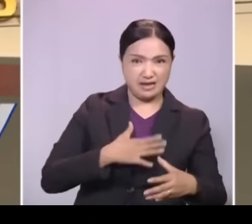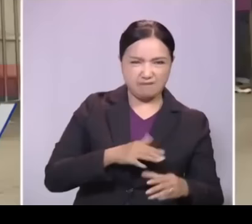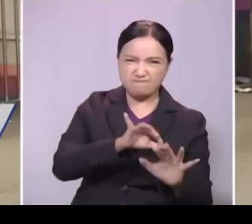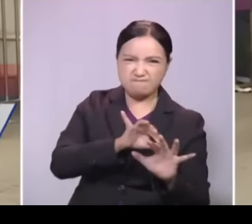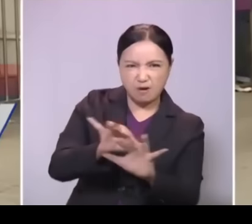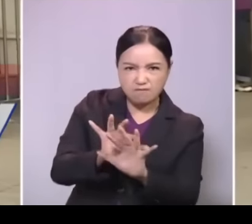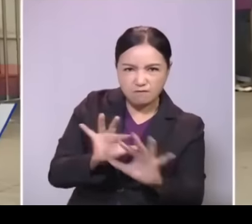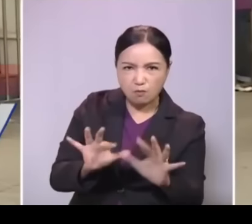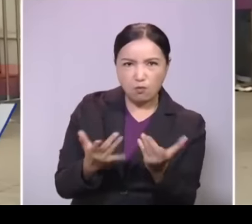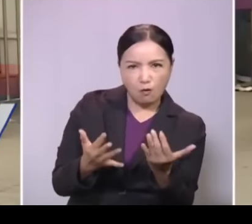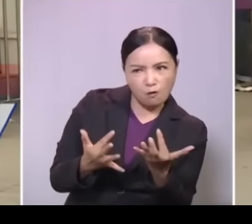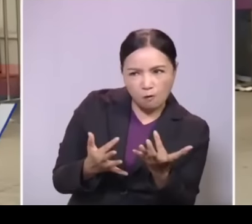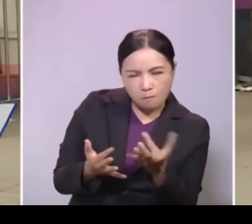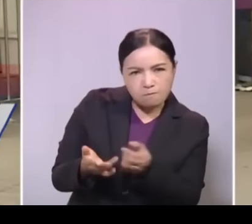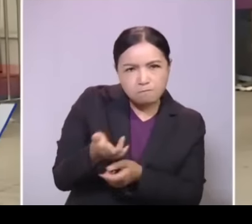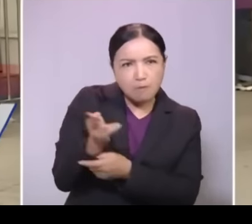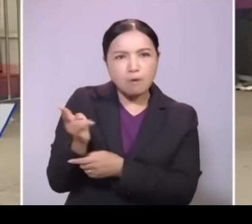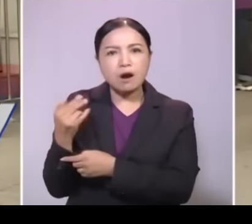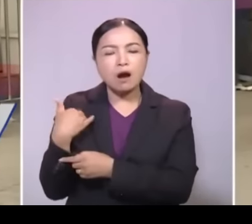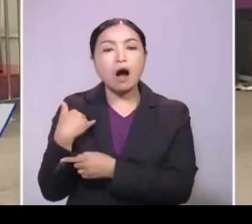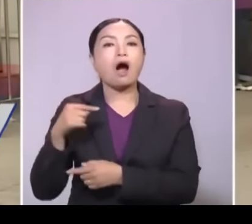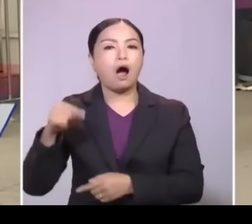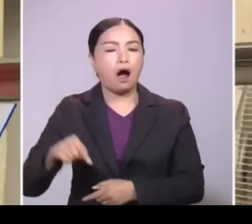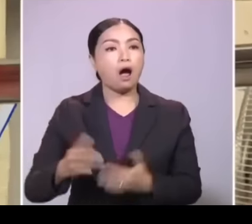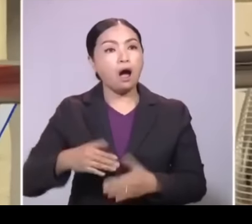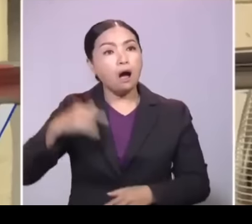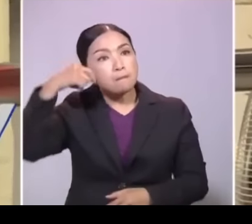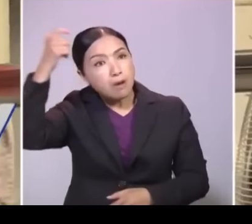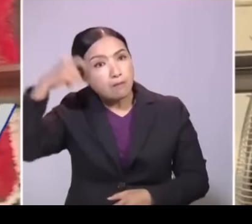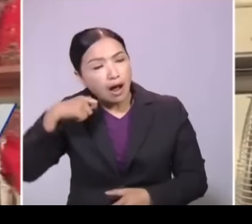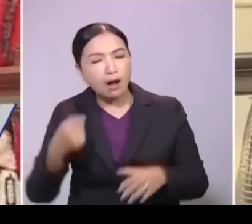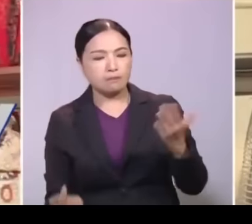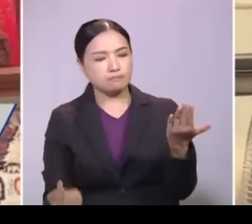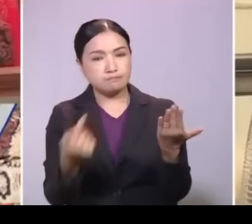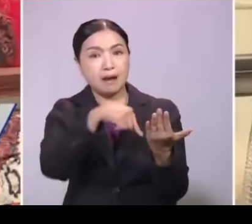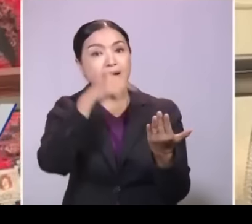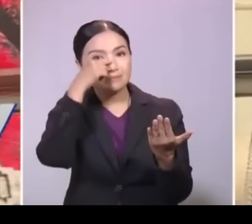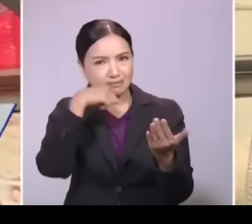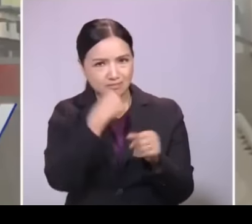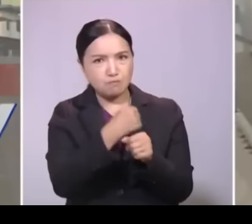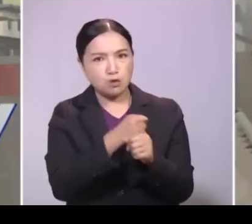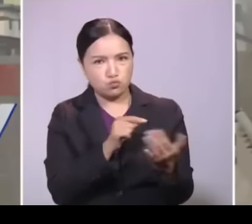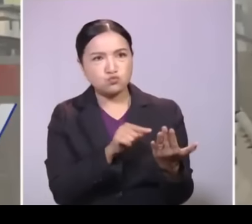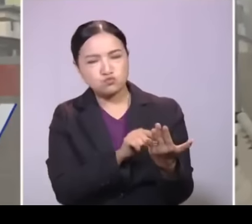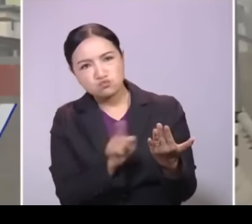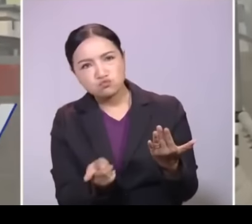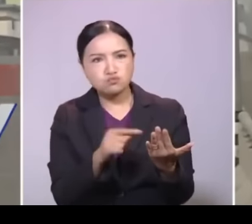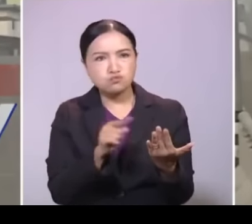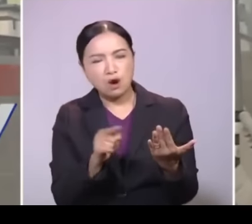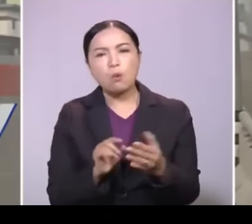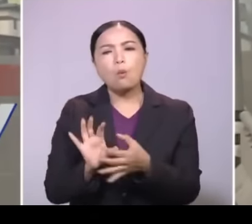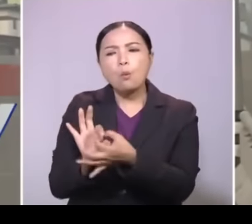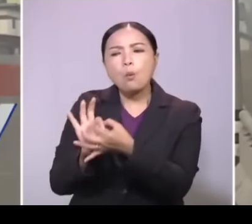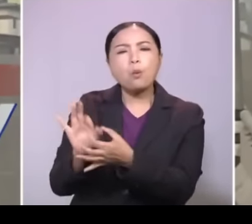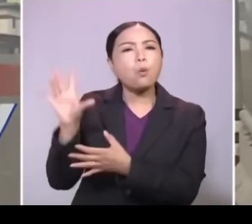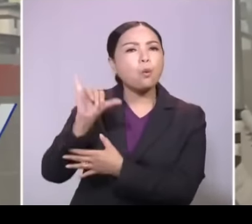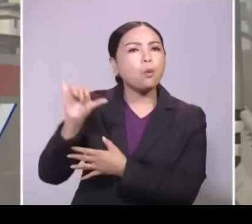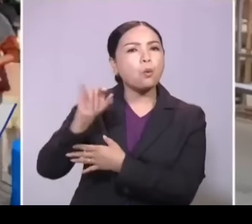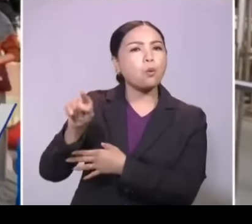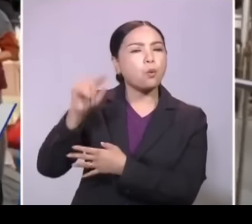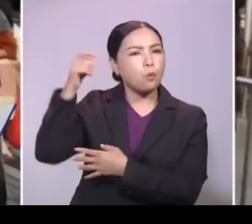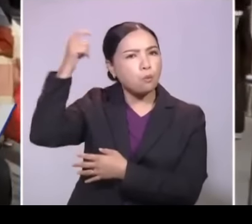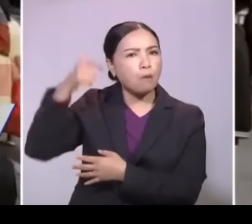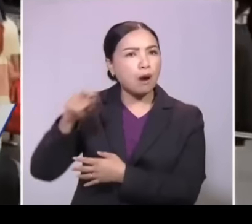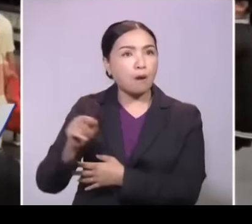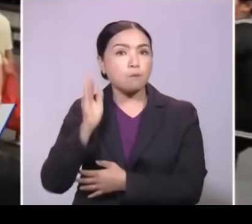ได้ตามปกตินะครับซึ่งก็มีชาวเมียนมาที่มาทำงานฝั่งไทยบางส่วนยังเดินทางข้ามแดนเพราะว่าเป็นห่วงญาติพี่น้องในฝั่งเมียนมา